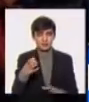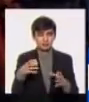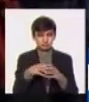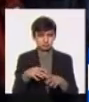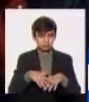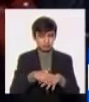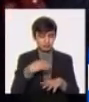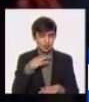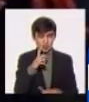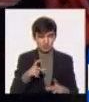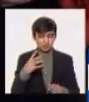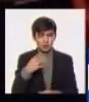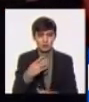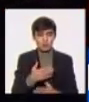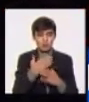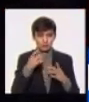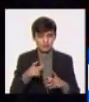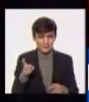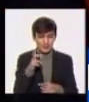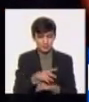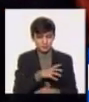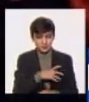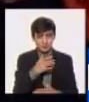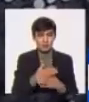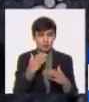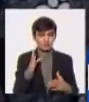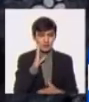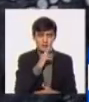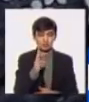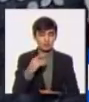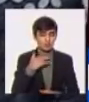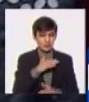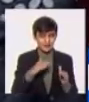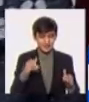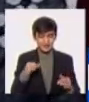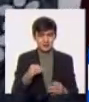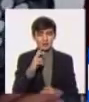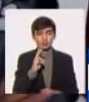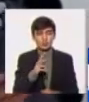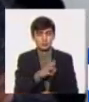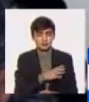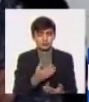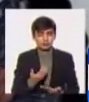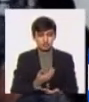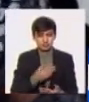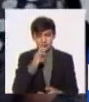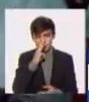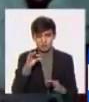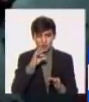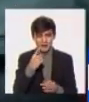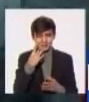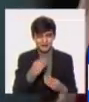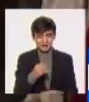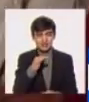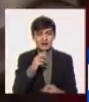зданию партии пришли более 40 человек. По большей части это многодетные матери и те, кто жил ежедневными заработками и